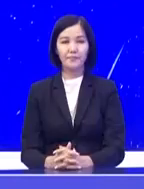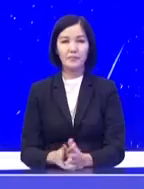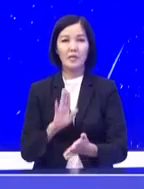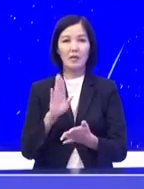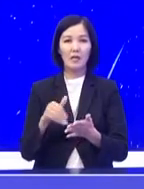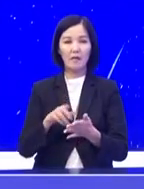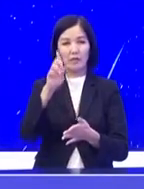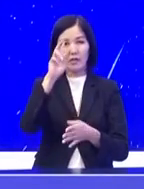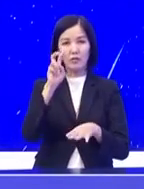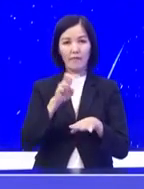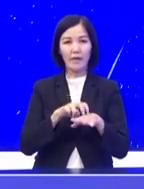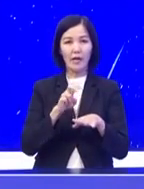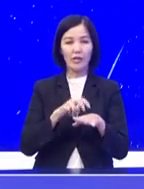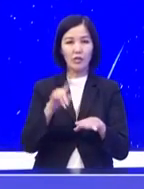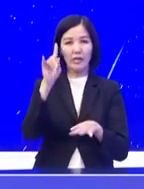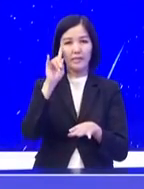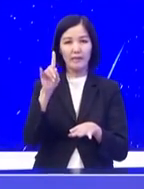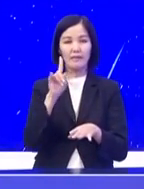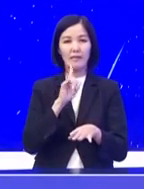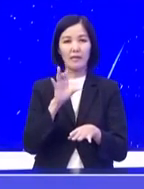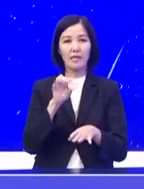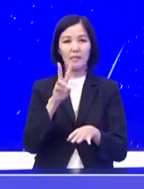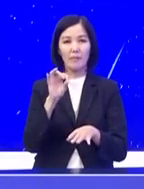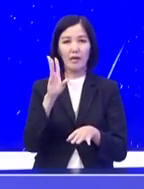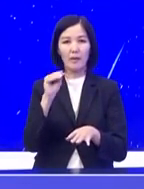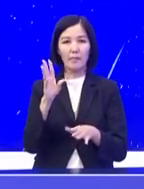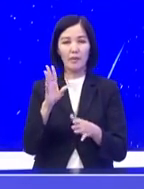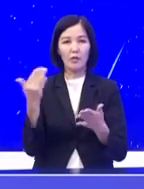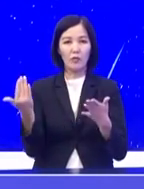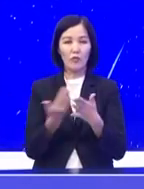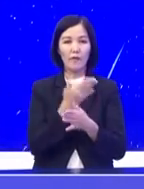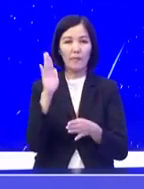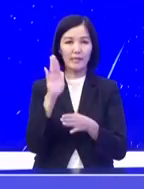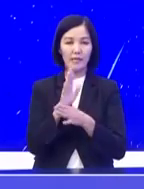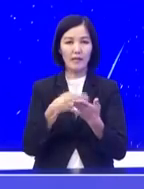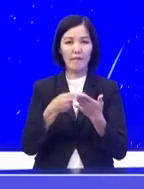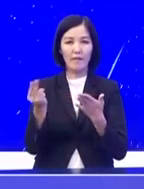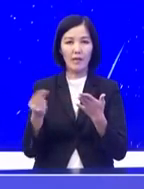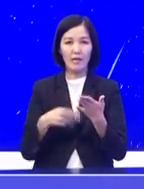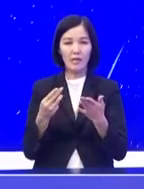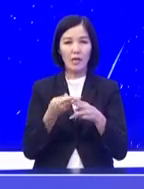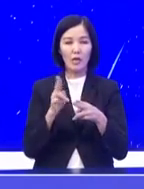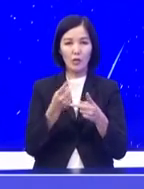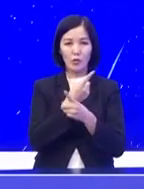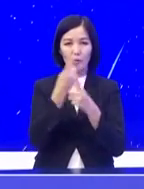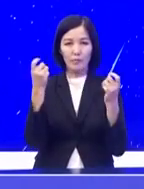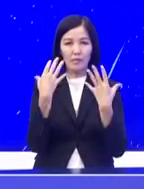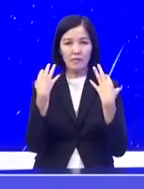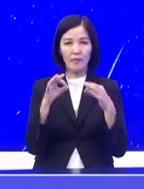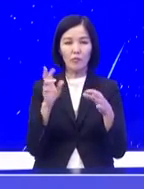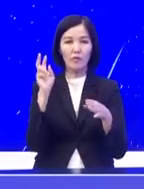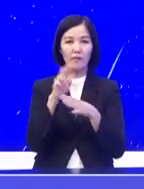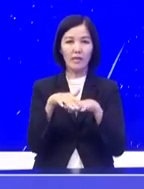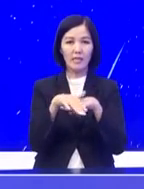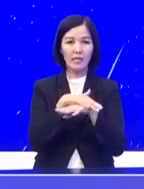Главный государственный санитарный врач Казахстана Айжан Есмагамбетова подписала новое постановление, в котором сообщается о разрешении на свободный выход